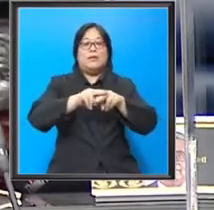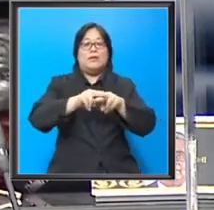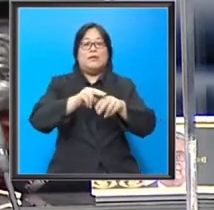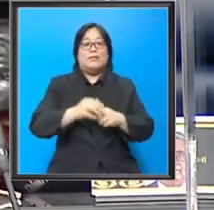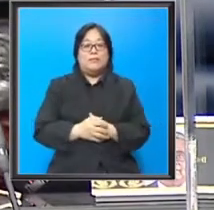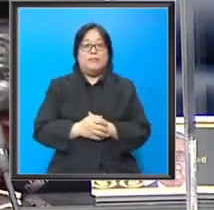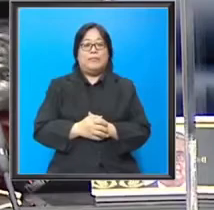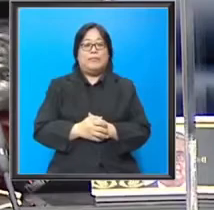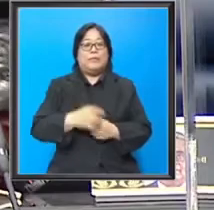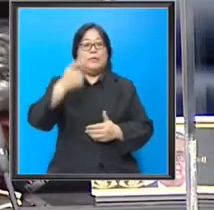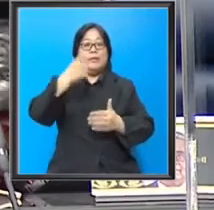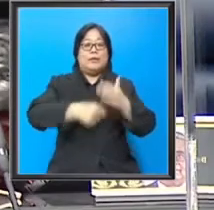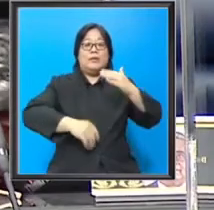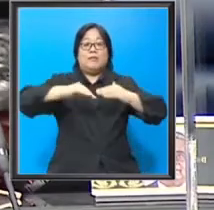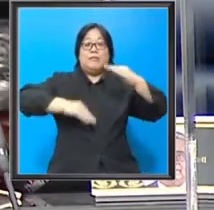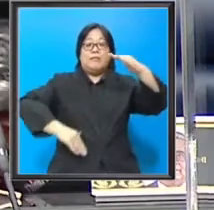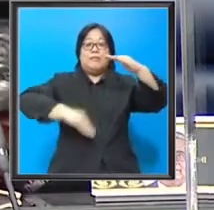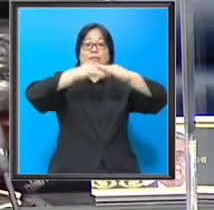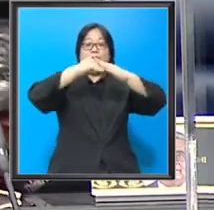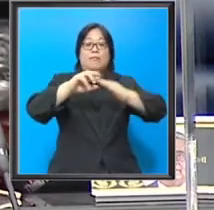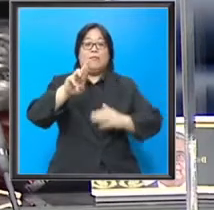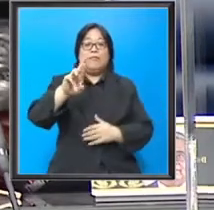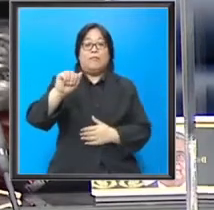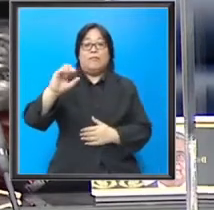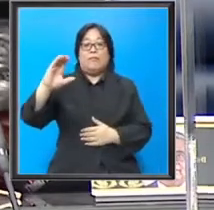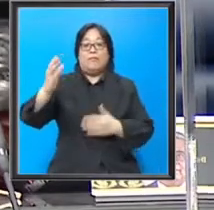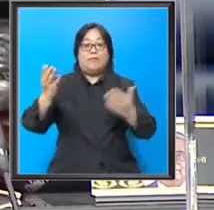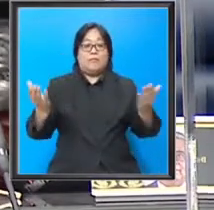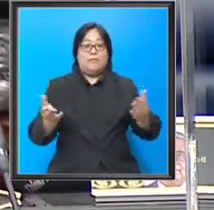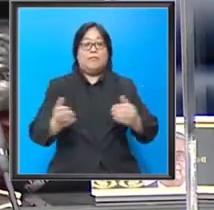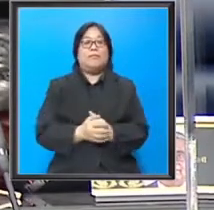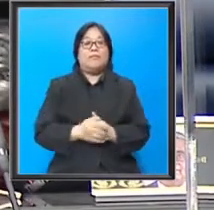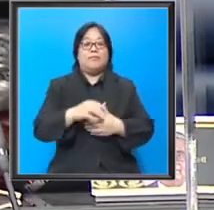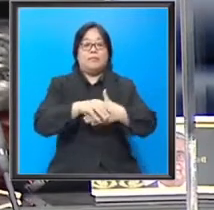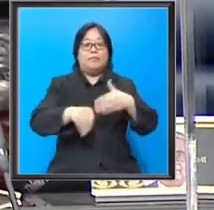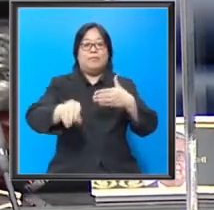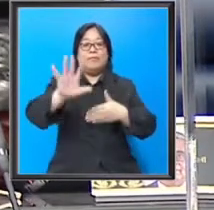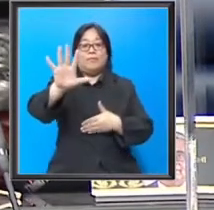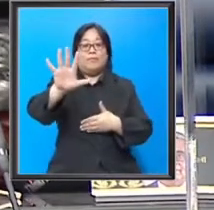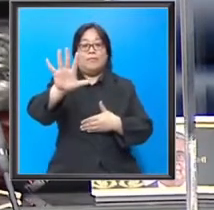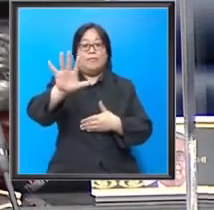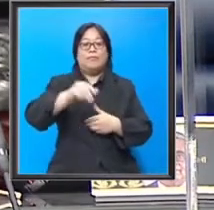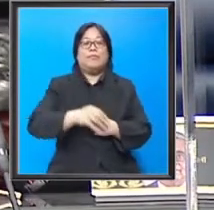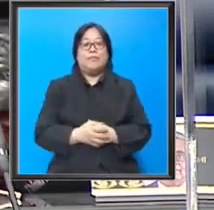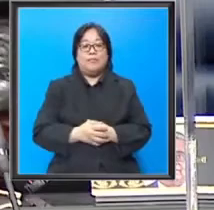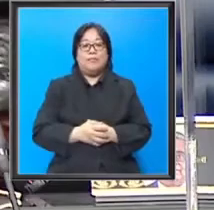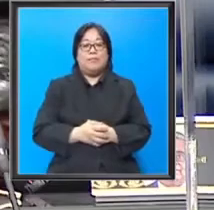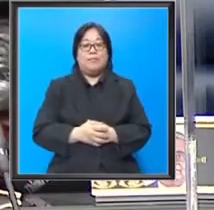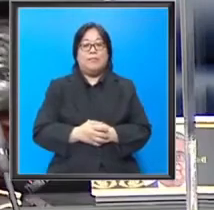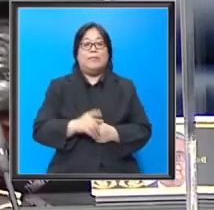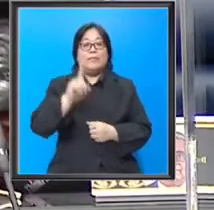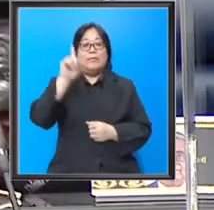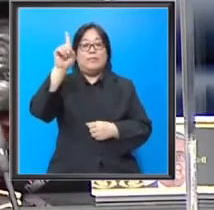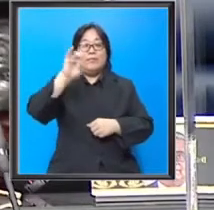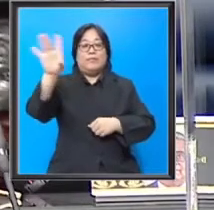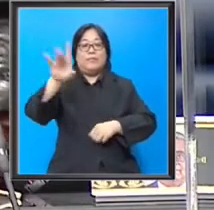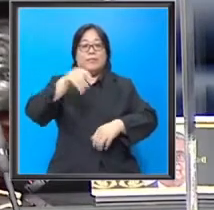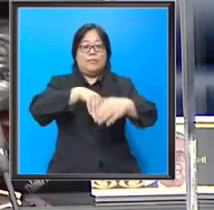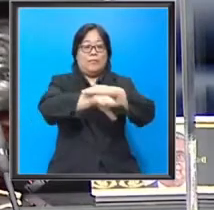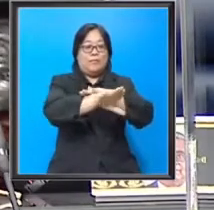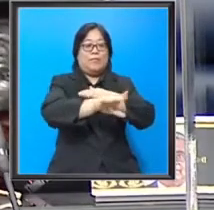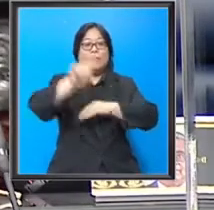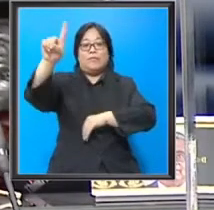kadar chest maksimal yang ditetapkan oleh Arashi adalah 5 ringgit l5100 5su